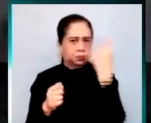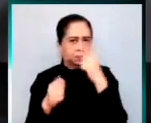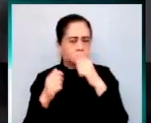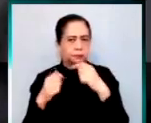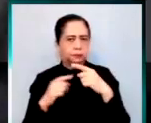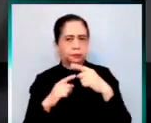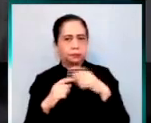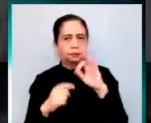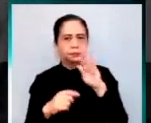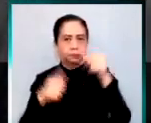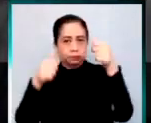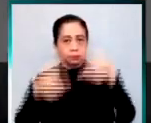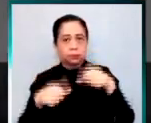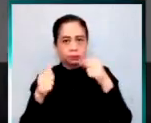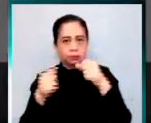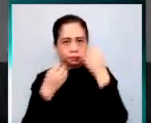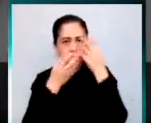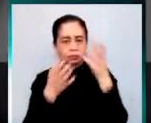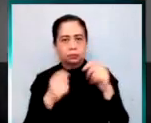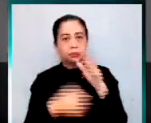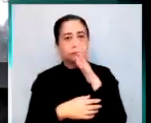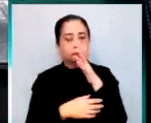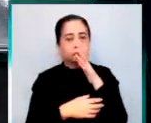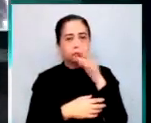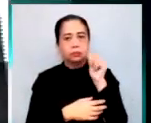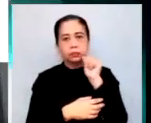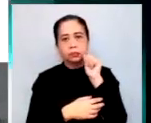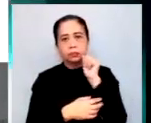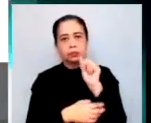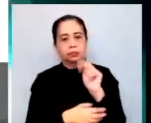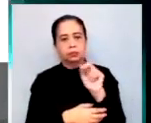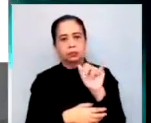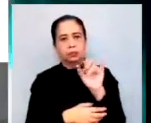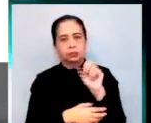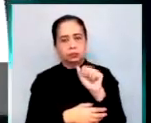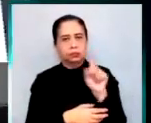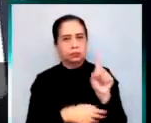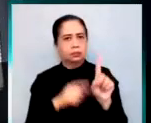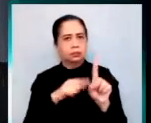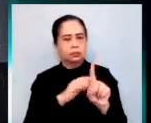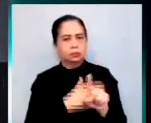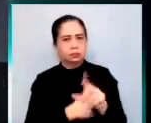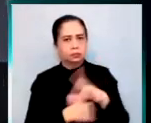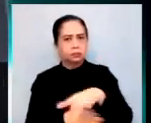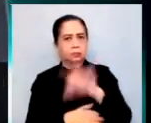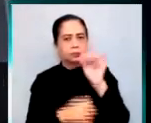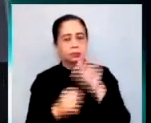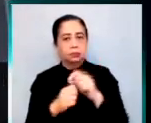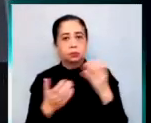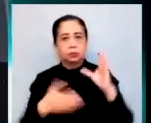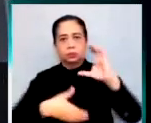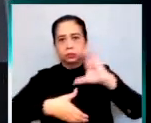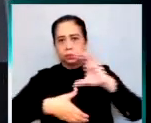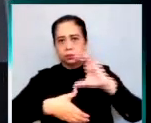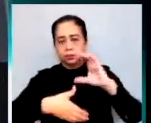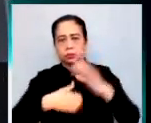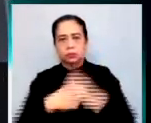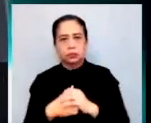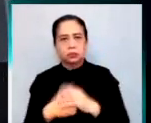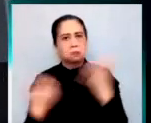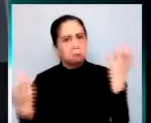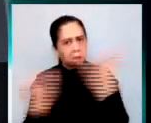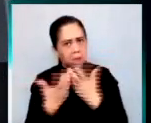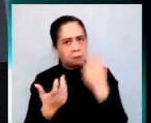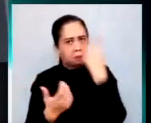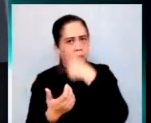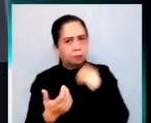post ang nakarating sa inang si Annalisa. Isang bata ang natagpuan sa Caloocan City, tugma sa itsura ng